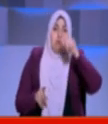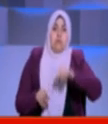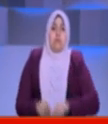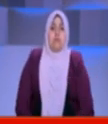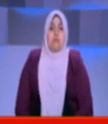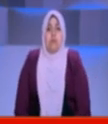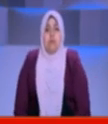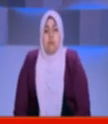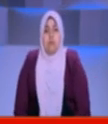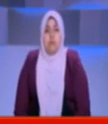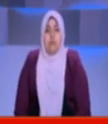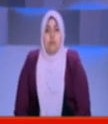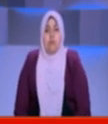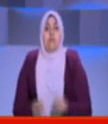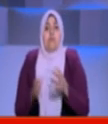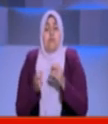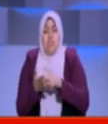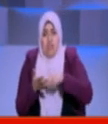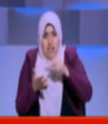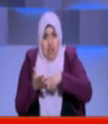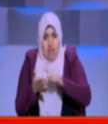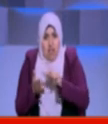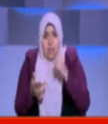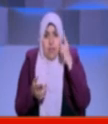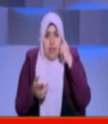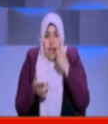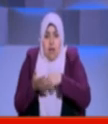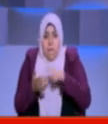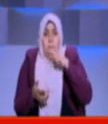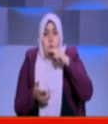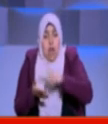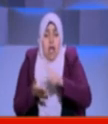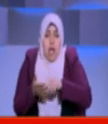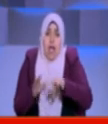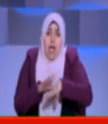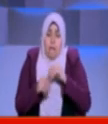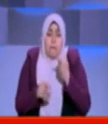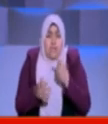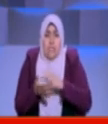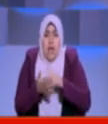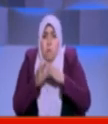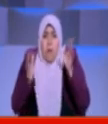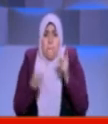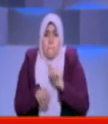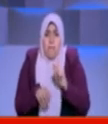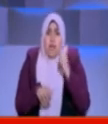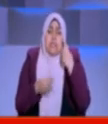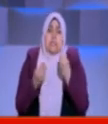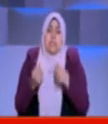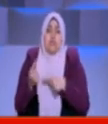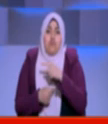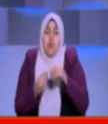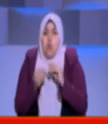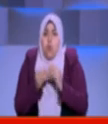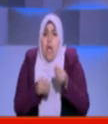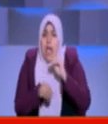لم يشر إلى انتخابات مبكرة على أي حال، لا يفهم الأمر ما إذا كان بالفعل سينتظر العراقيون نحو 4 سنوات أو 3 سنوات